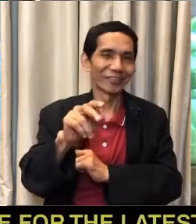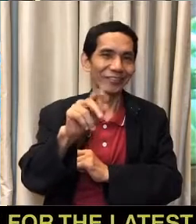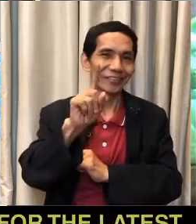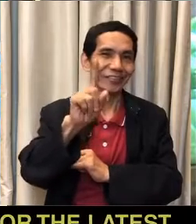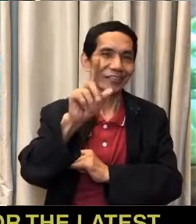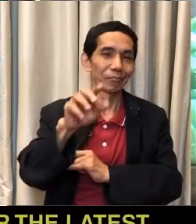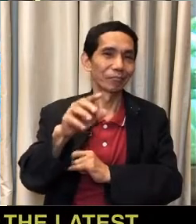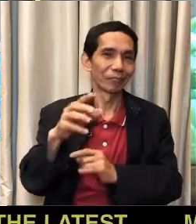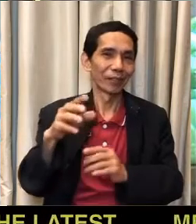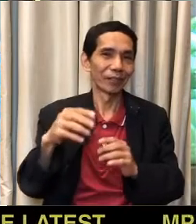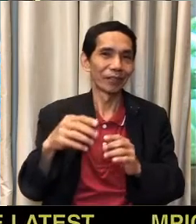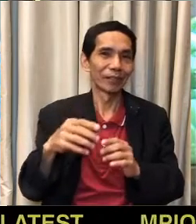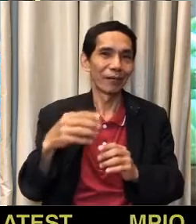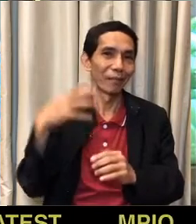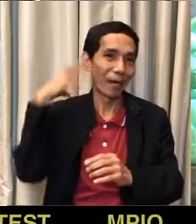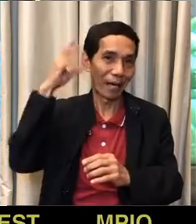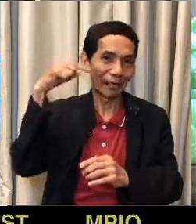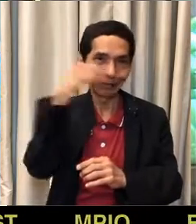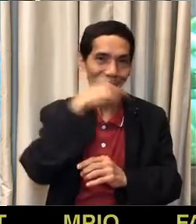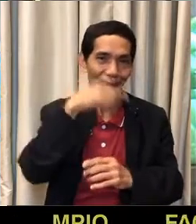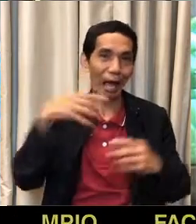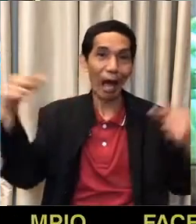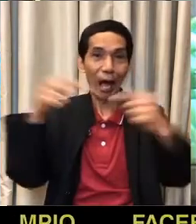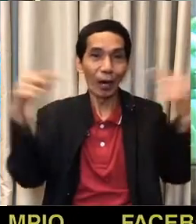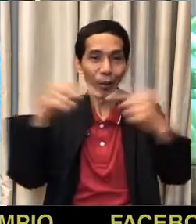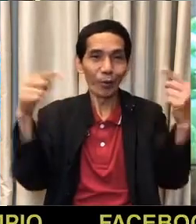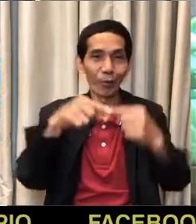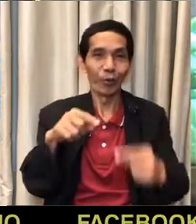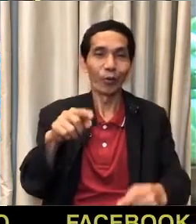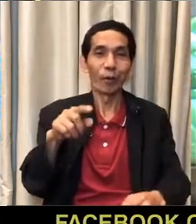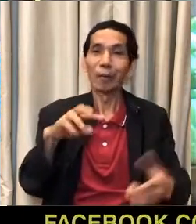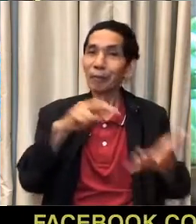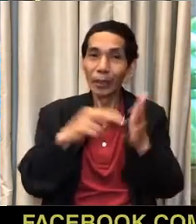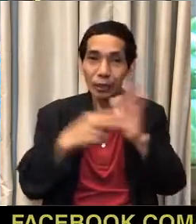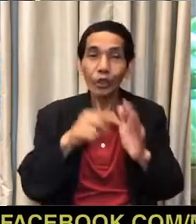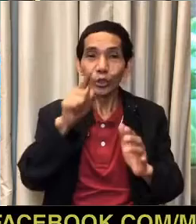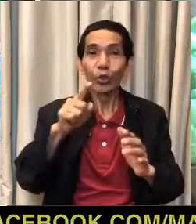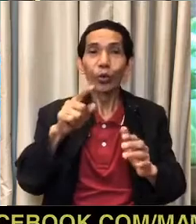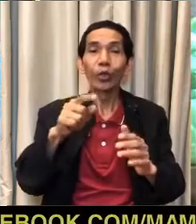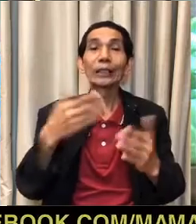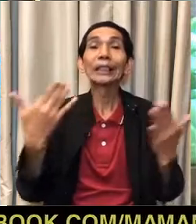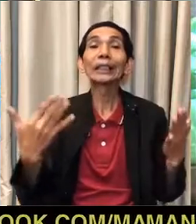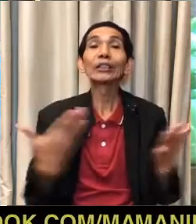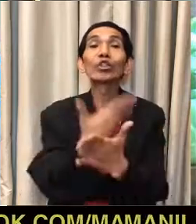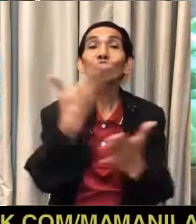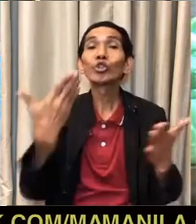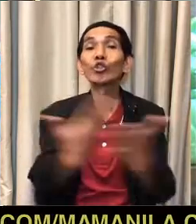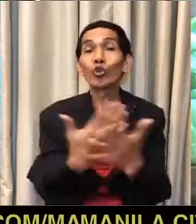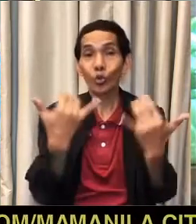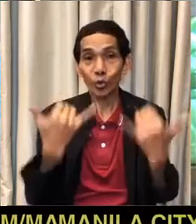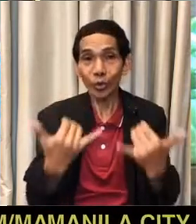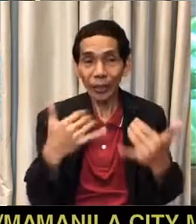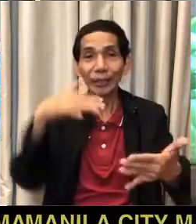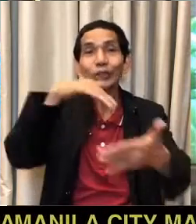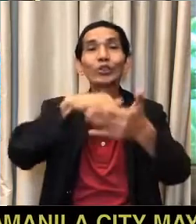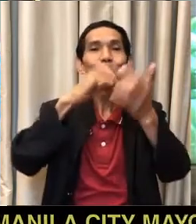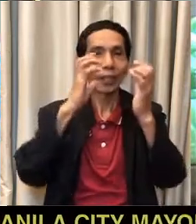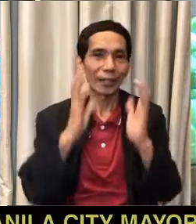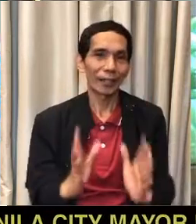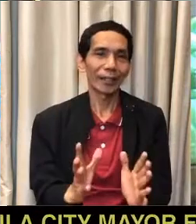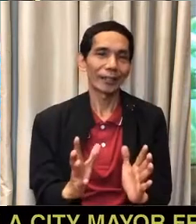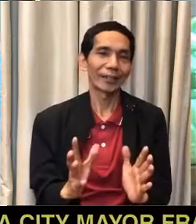hindi kasi baka magkatulong gisa, away-away pa kayo. Ibig sabihin, kayo'y kasalukuyan na